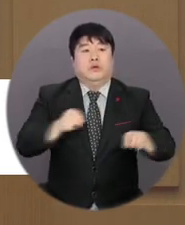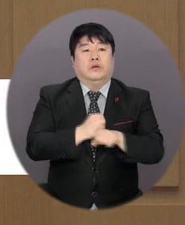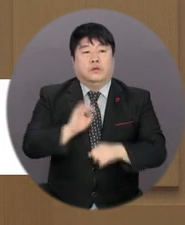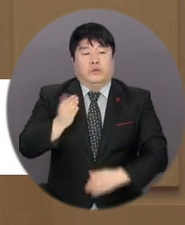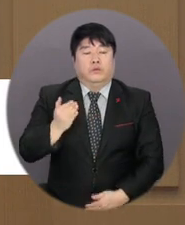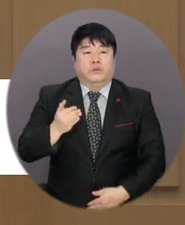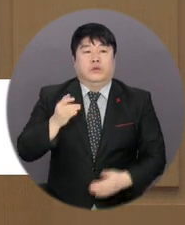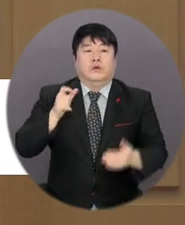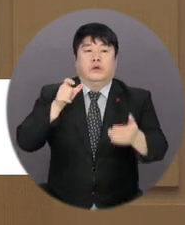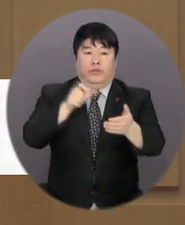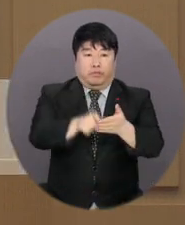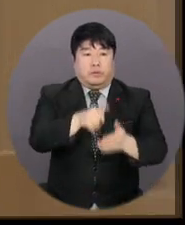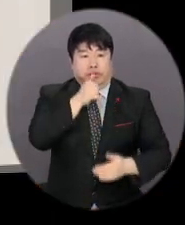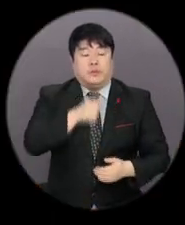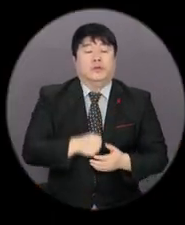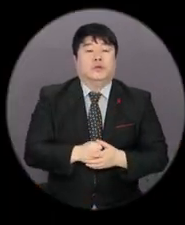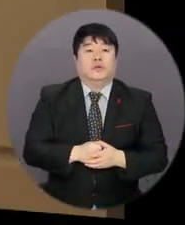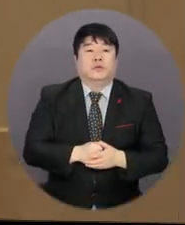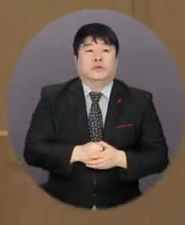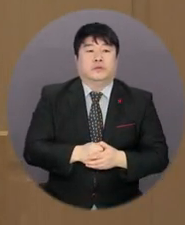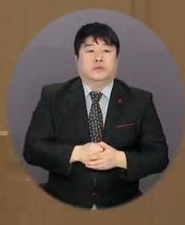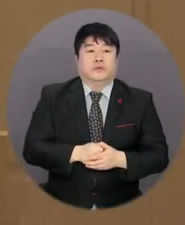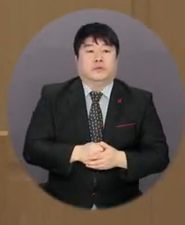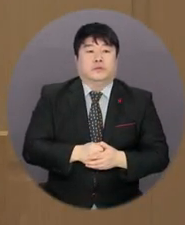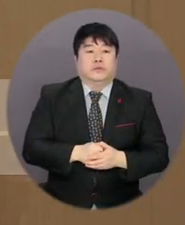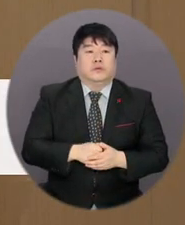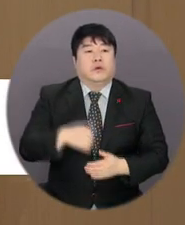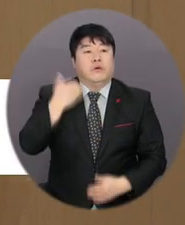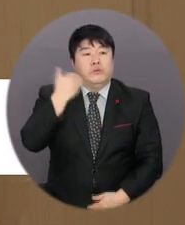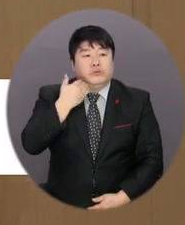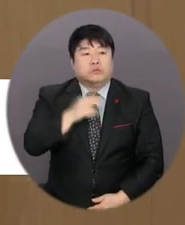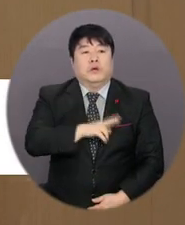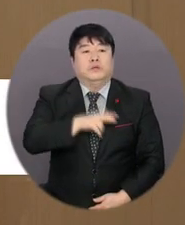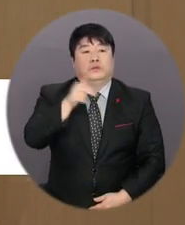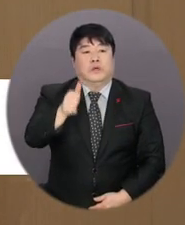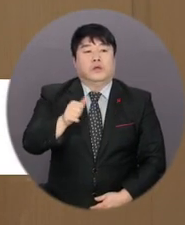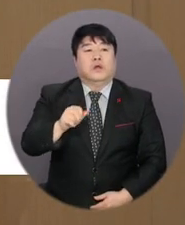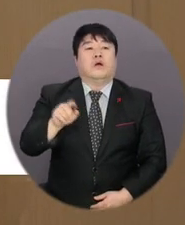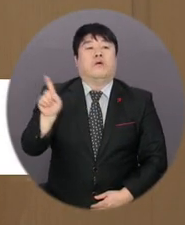처리를 해야 된다고 규정되어 있습니다. 누가 의장에게